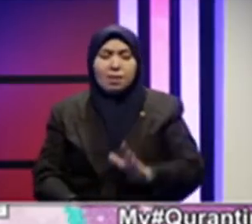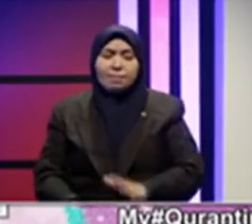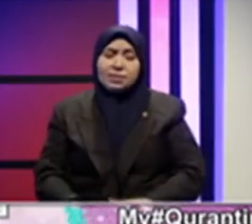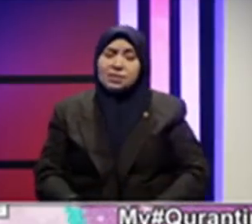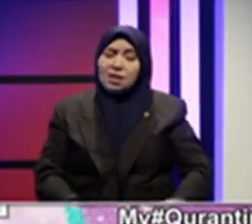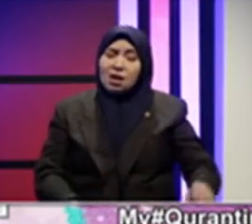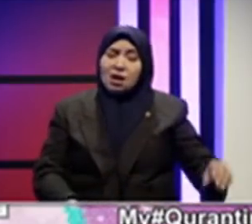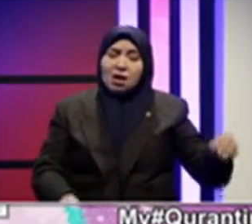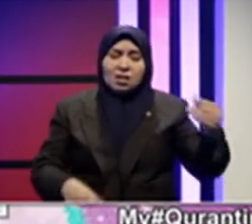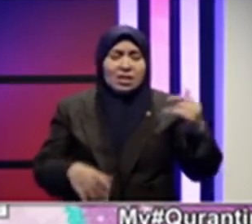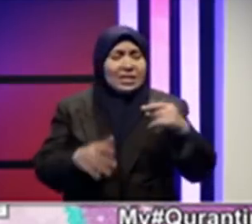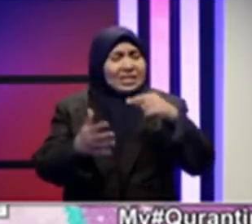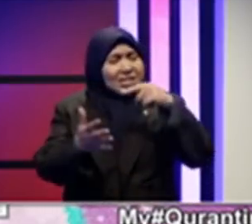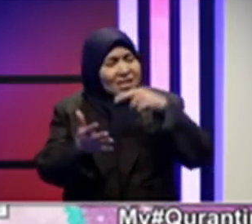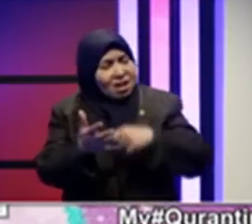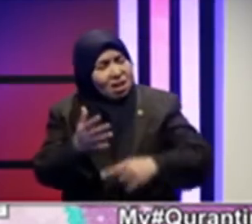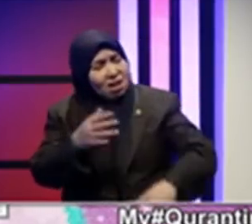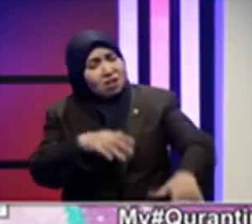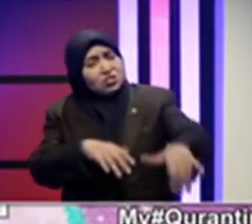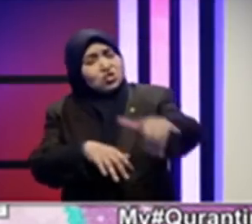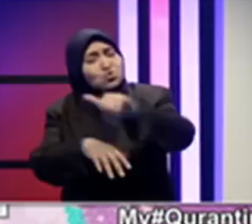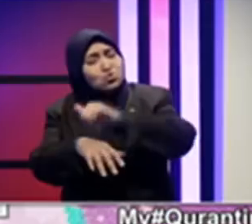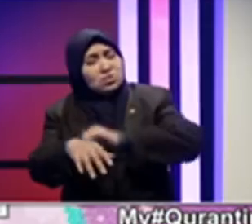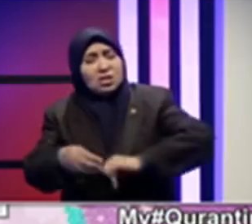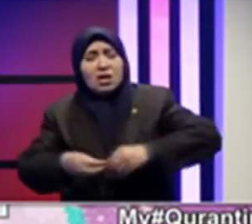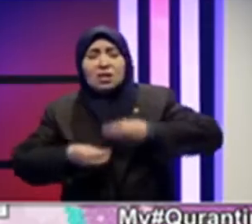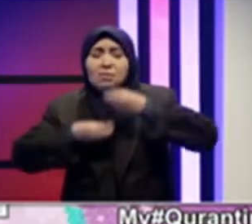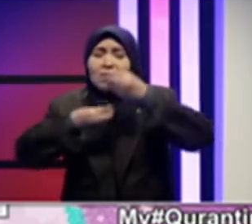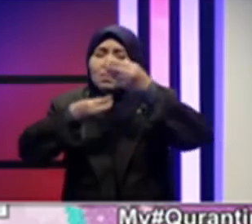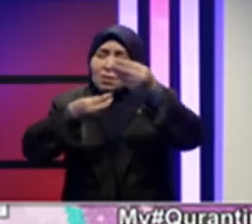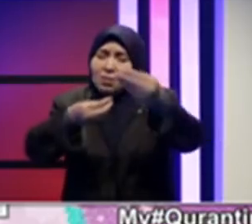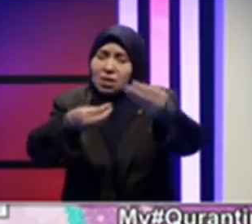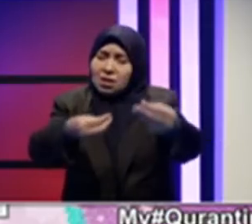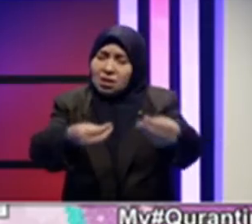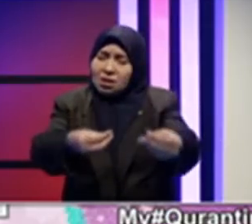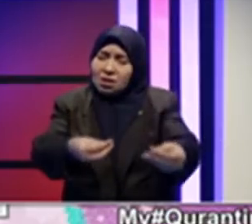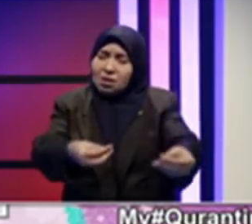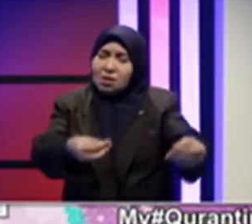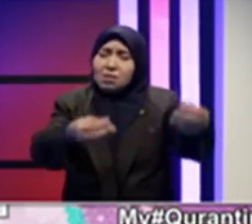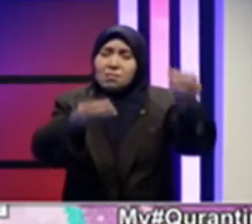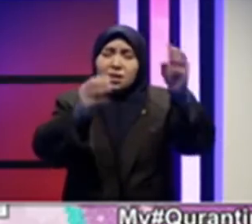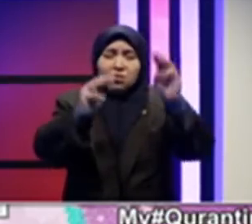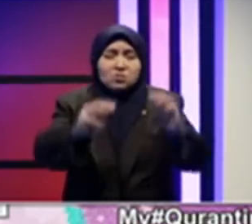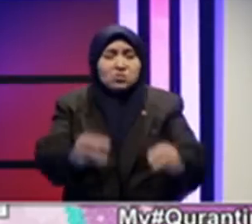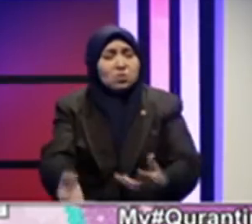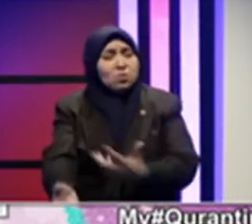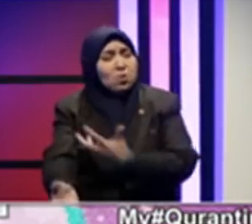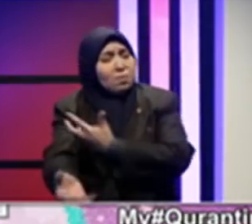وتلك الجنة التي